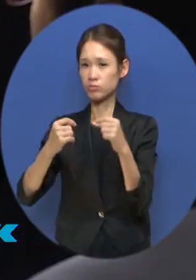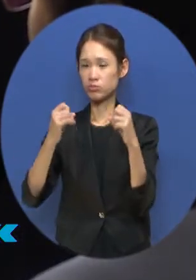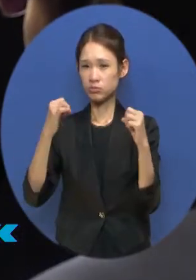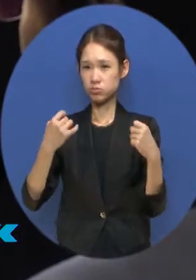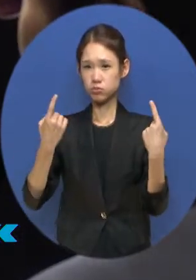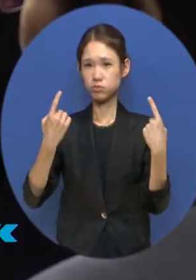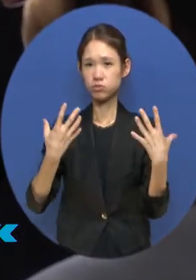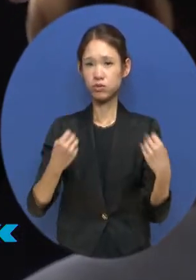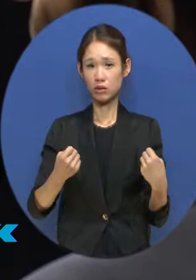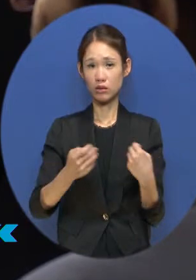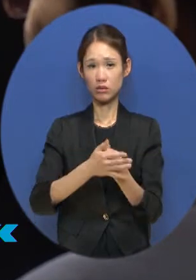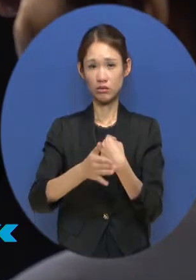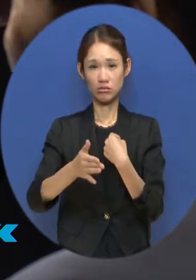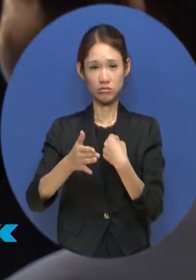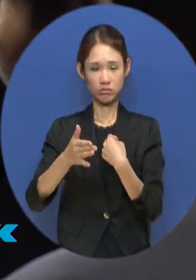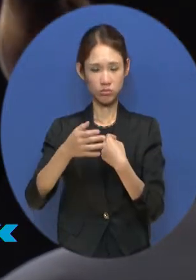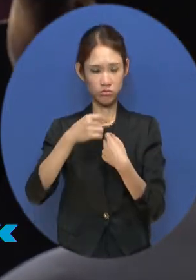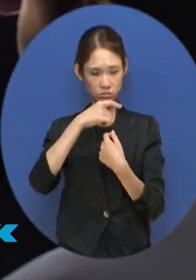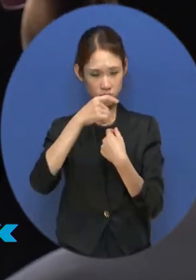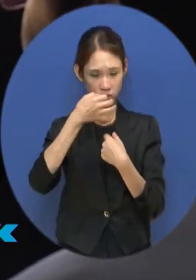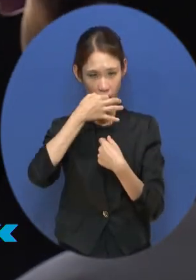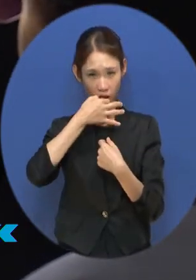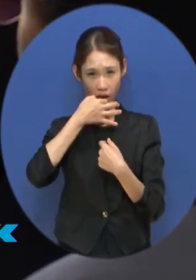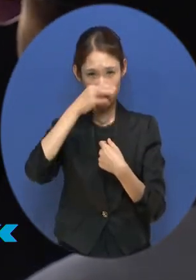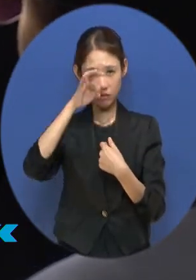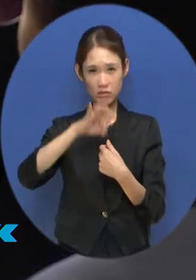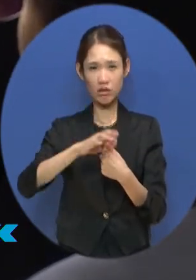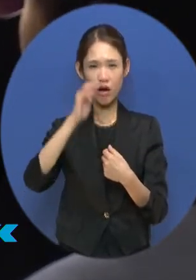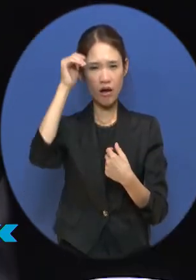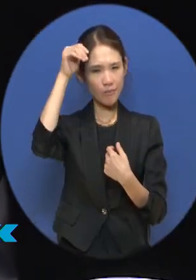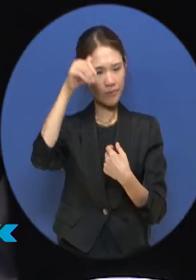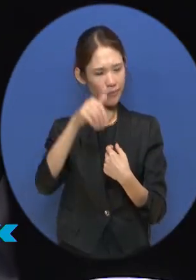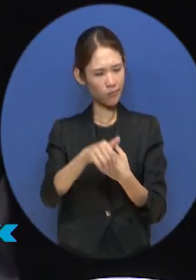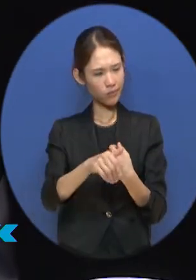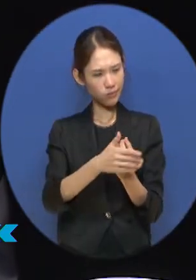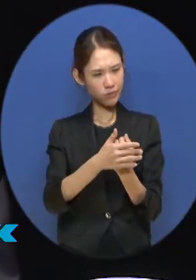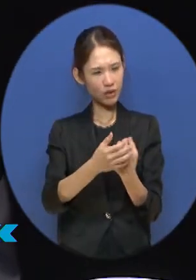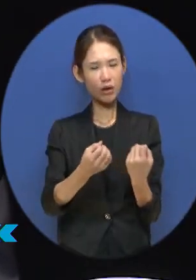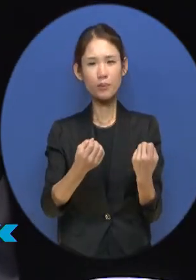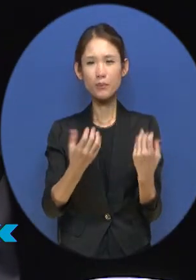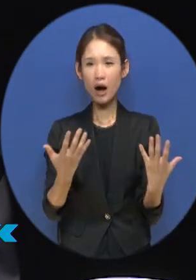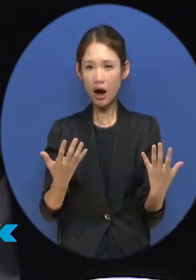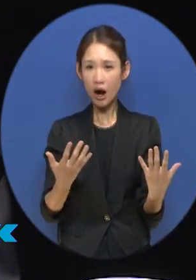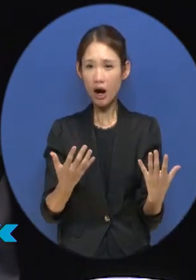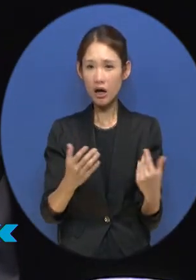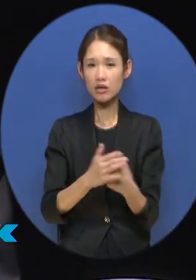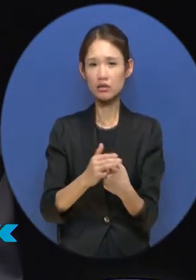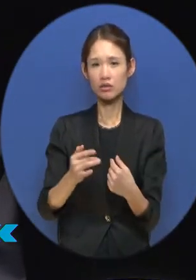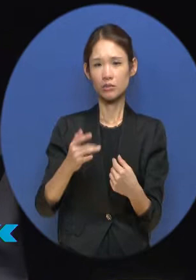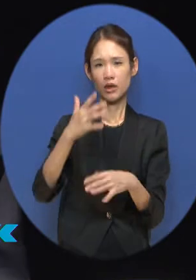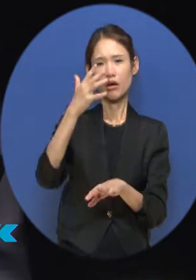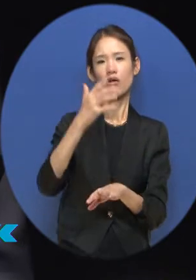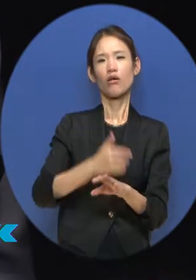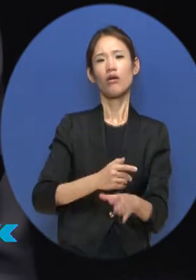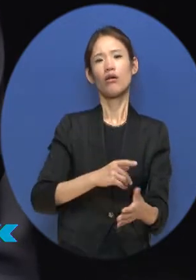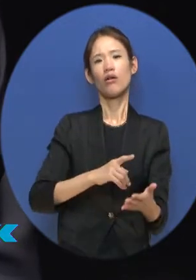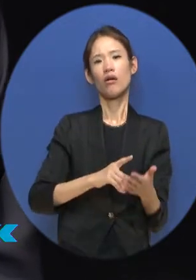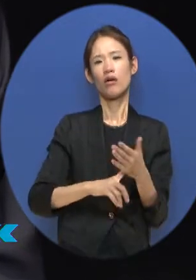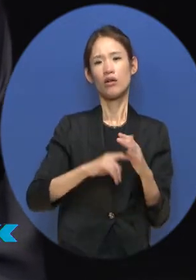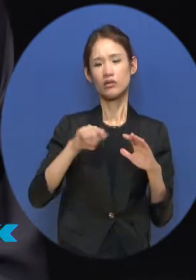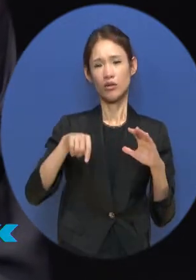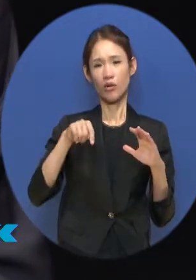상대적으로 터널의 환기 비율은 굉장히 낮아져 버리는 그런 결과가 됐습니다. 그래서 결과적으로 터널의